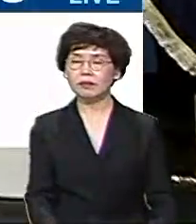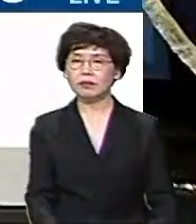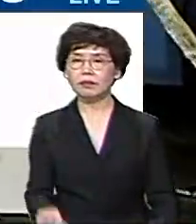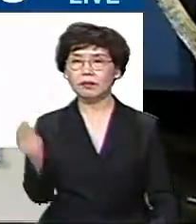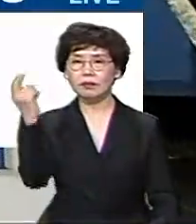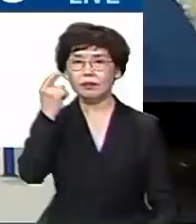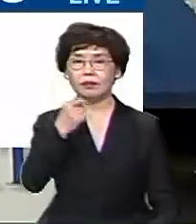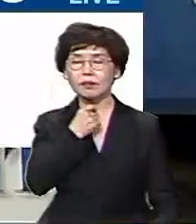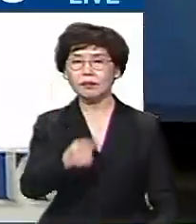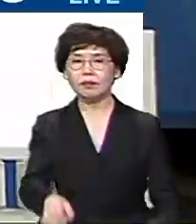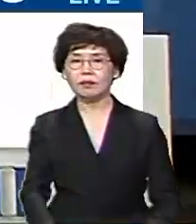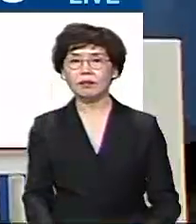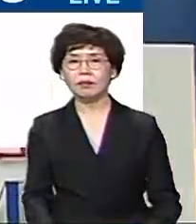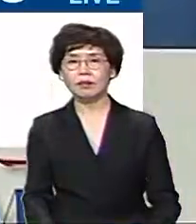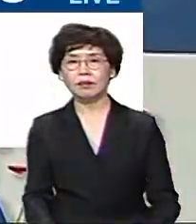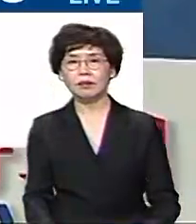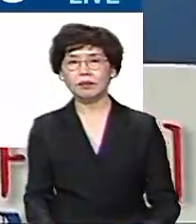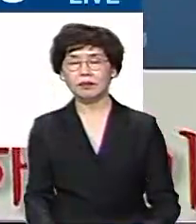들어보시겠습니다.